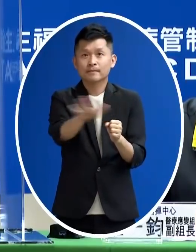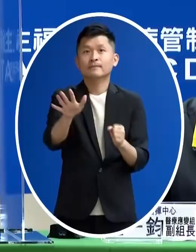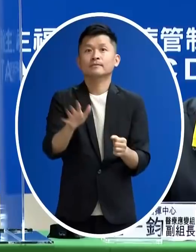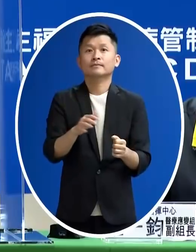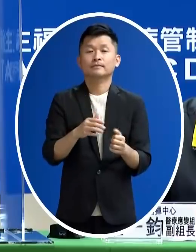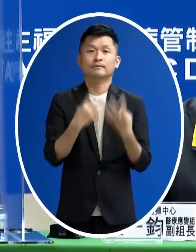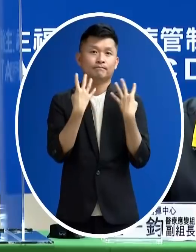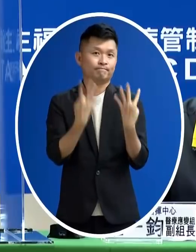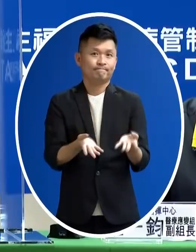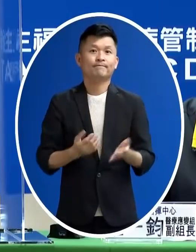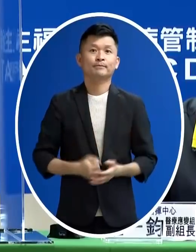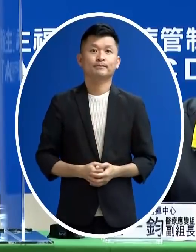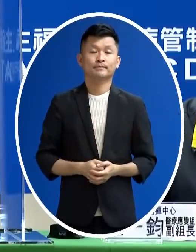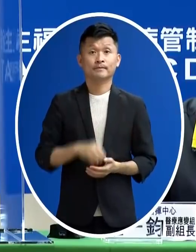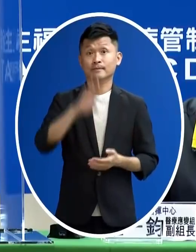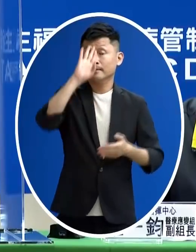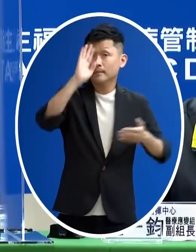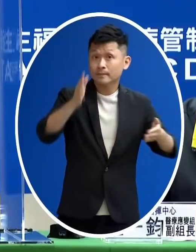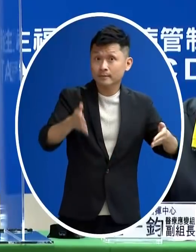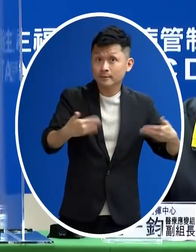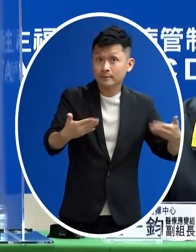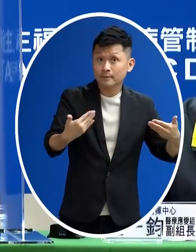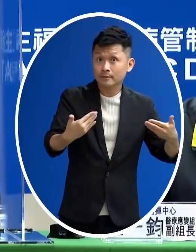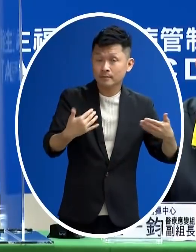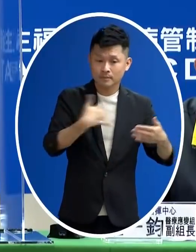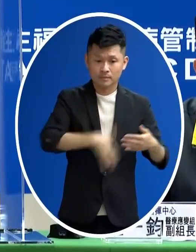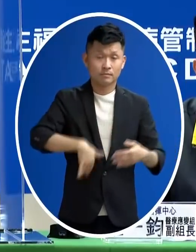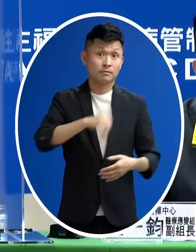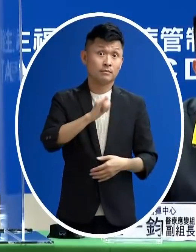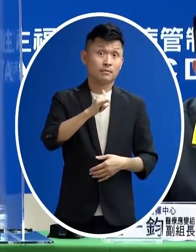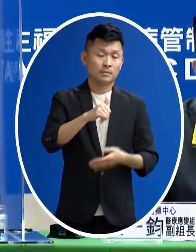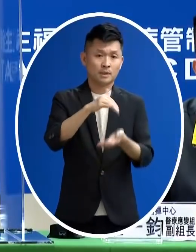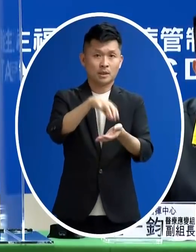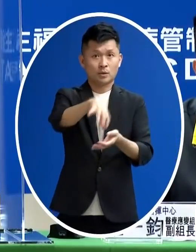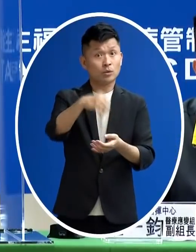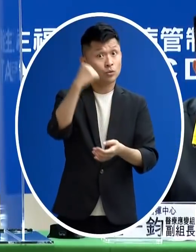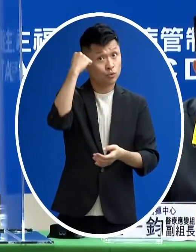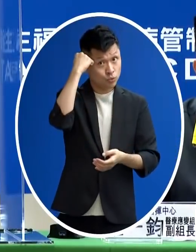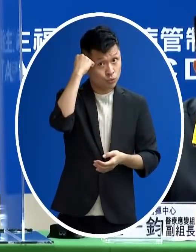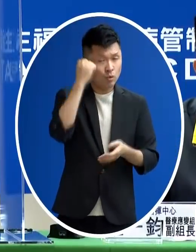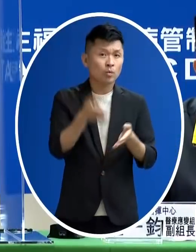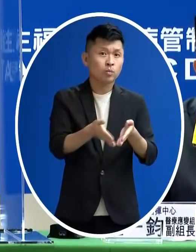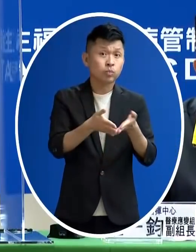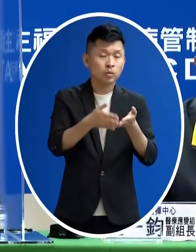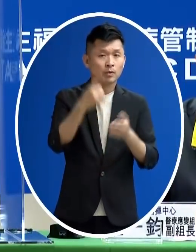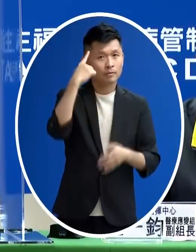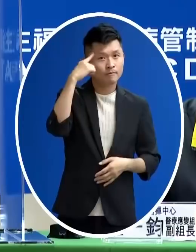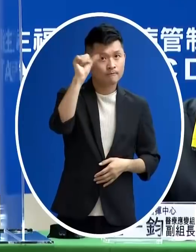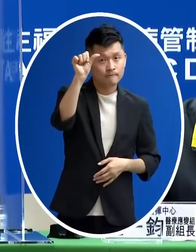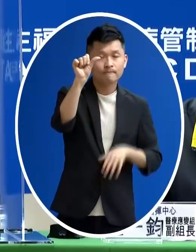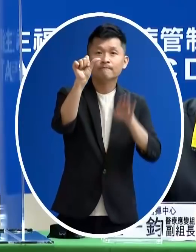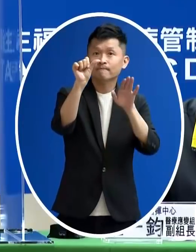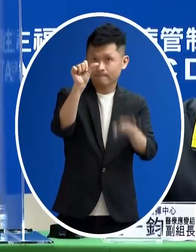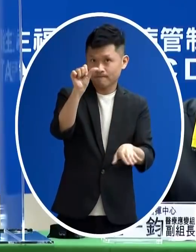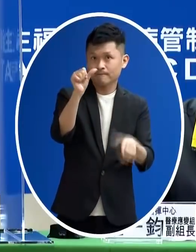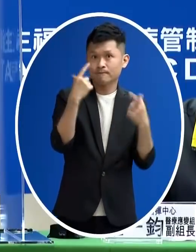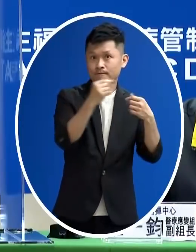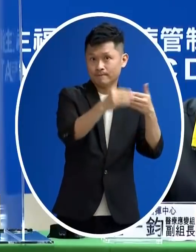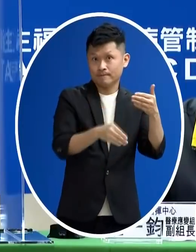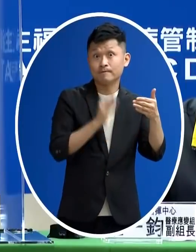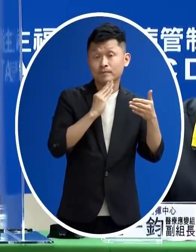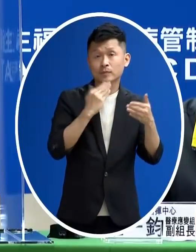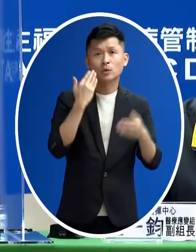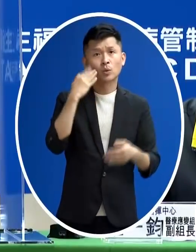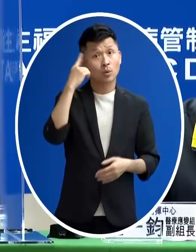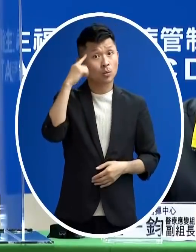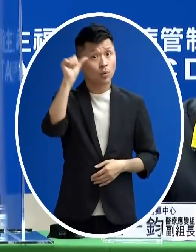以轻症则无症状者住院以5天，以不超过5天为原则。若5天呢